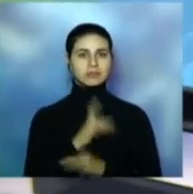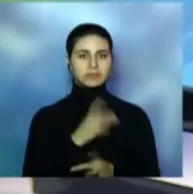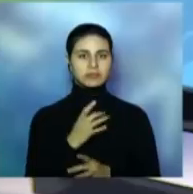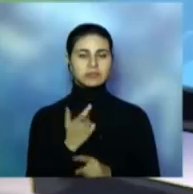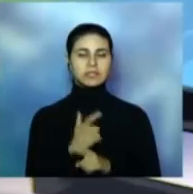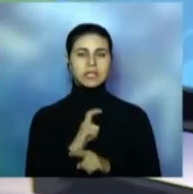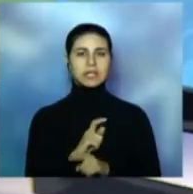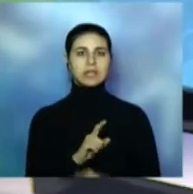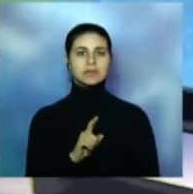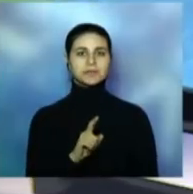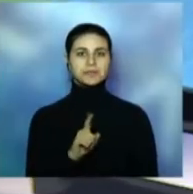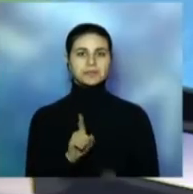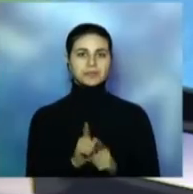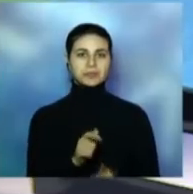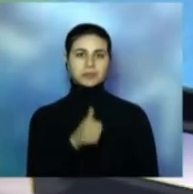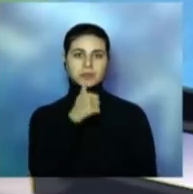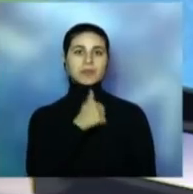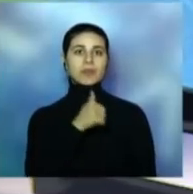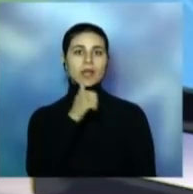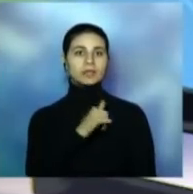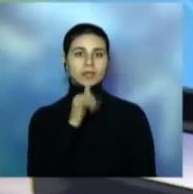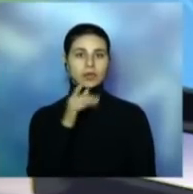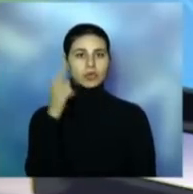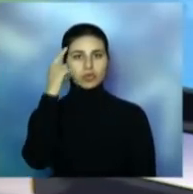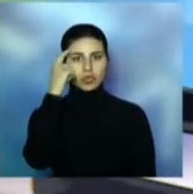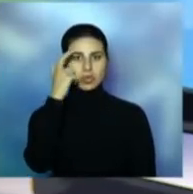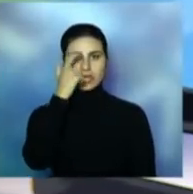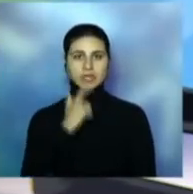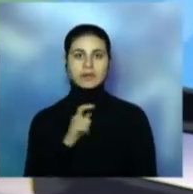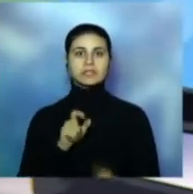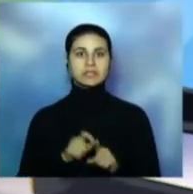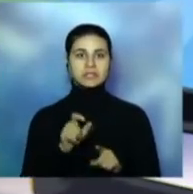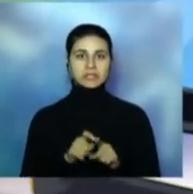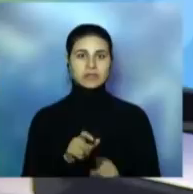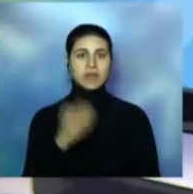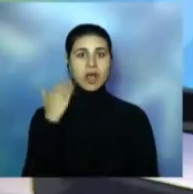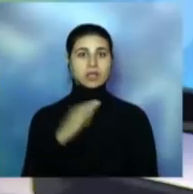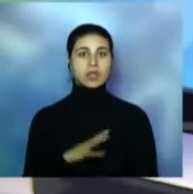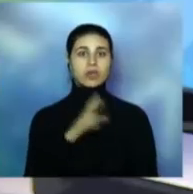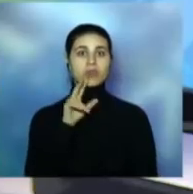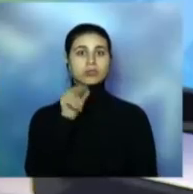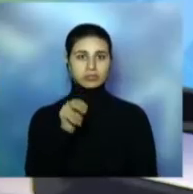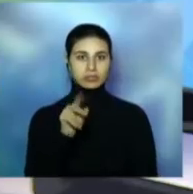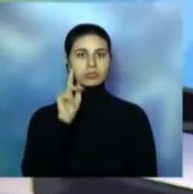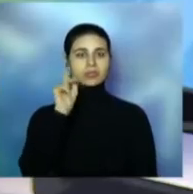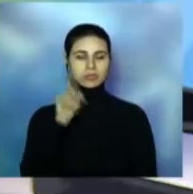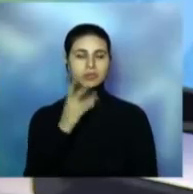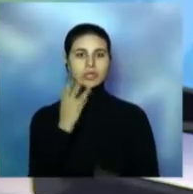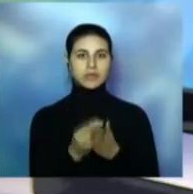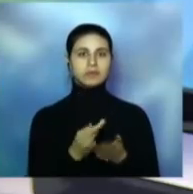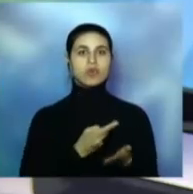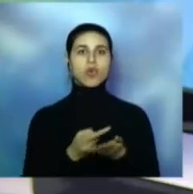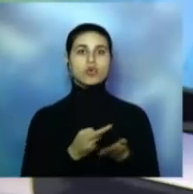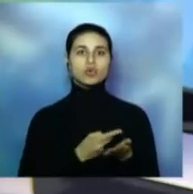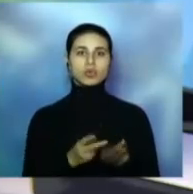ხშირად რაღაცების ექსპერტებად წარმოგვიჩენენ თავს, სიტყვა ეთქმოდათ მათ ახსოვთ იმ თავის